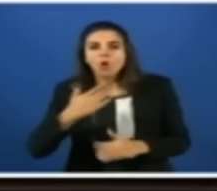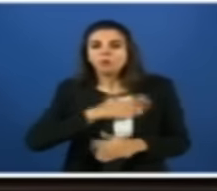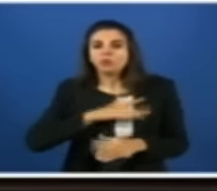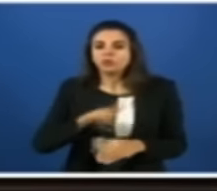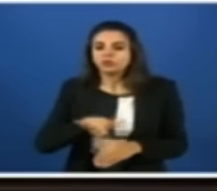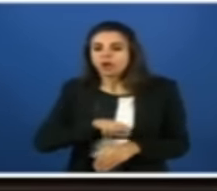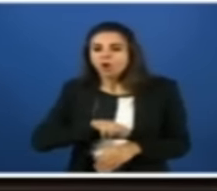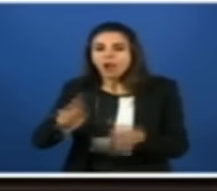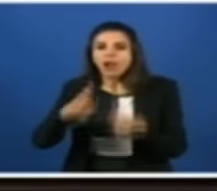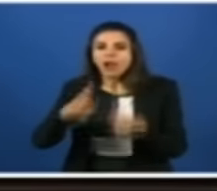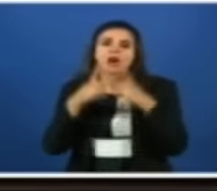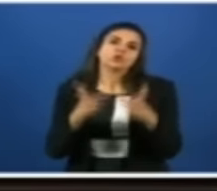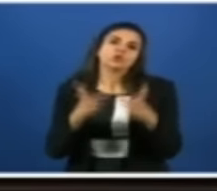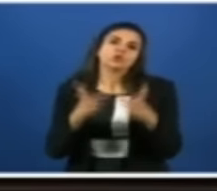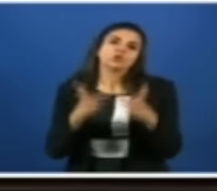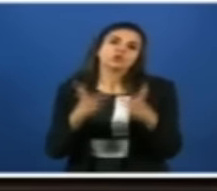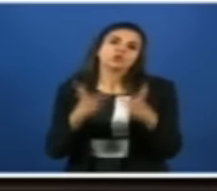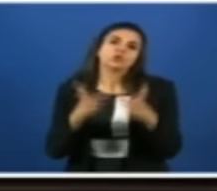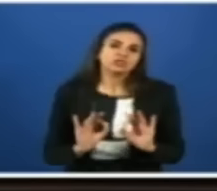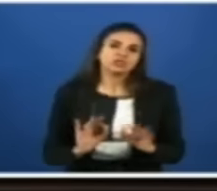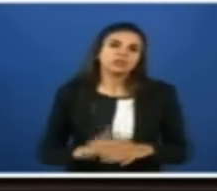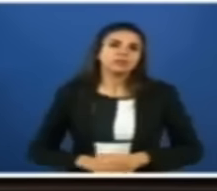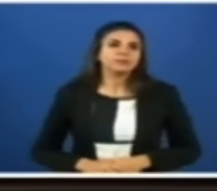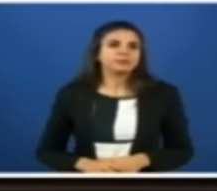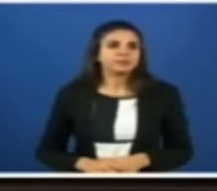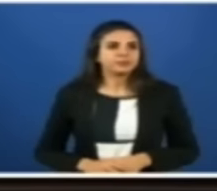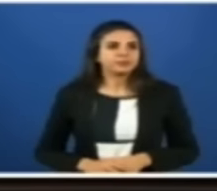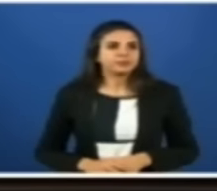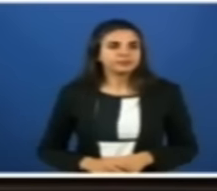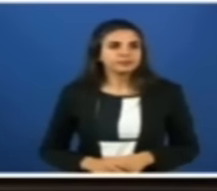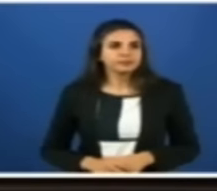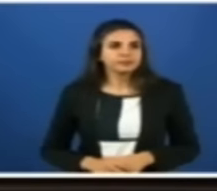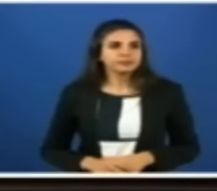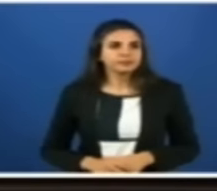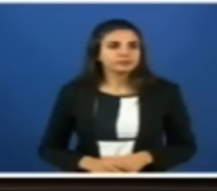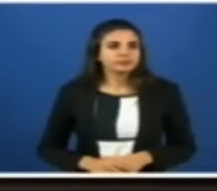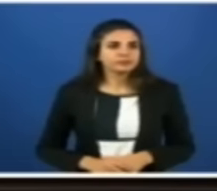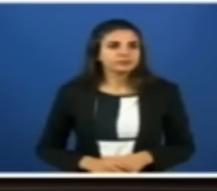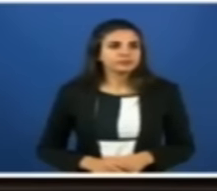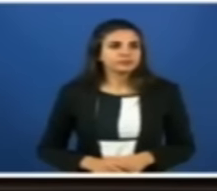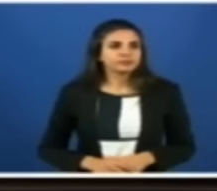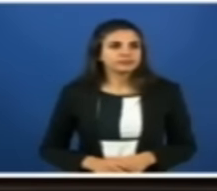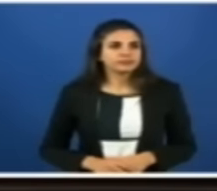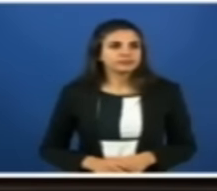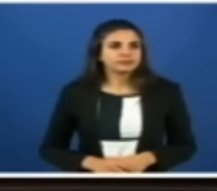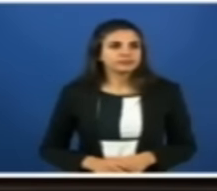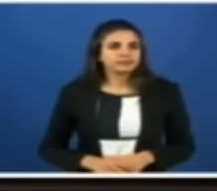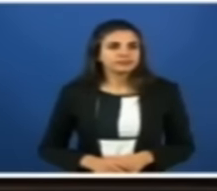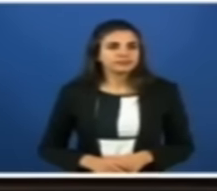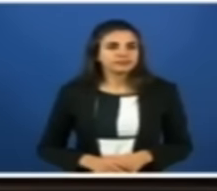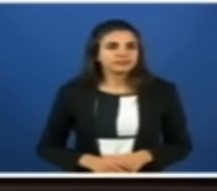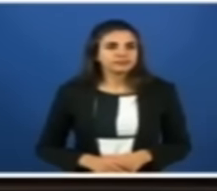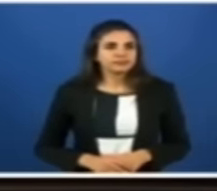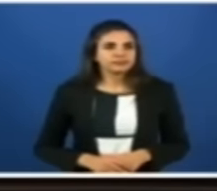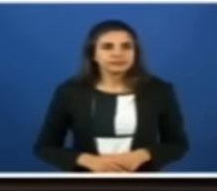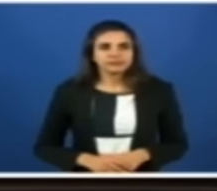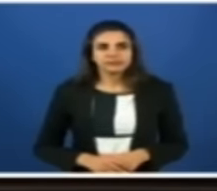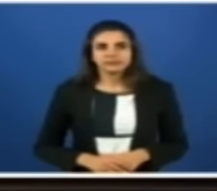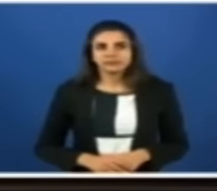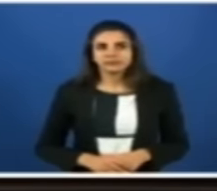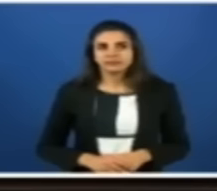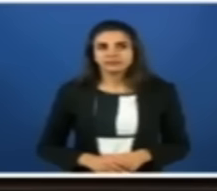olacağız. Bursa, Eylül, Bursa, Eylül, Bursa, Eylül, Bursa, Eylül.